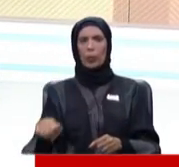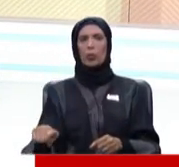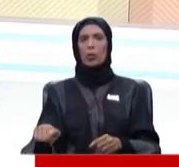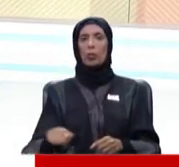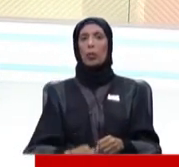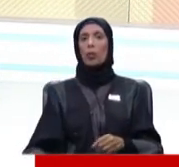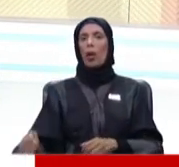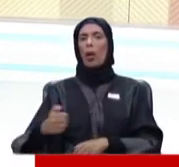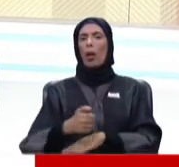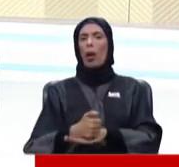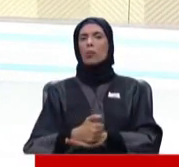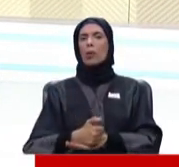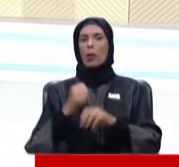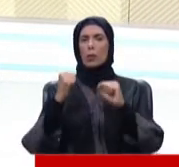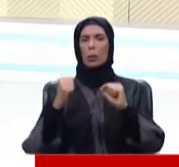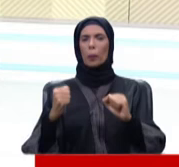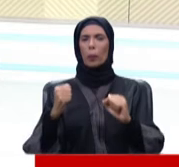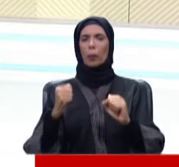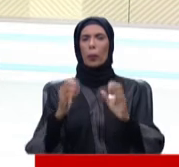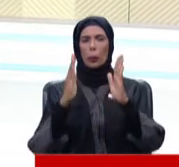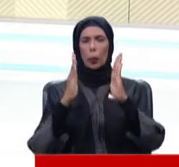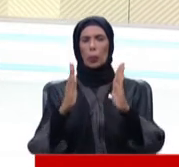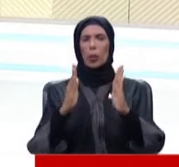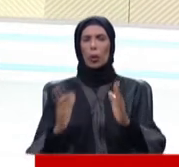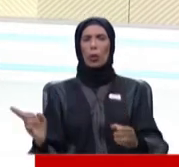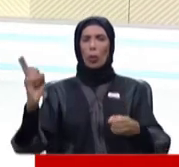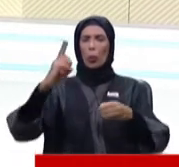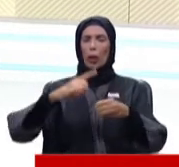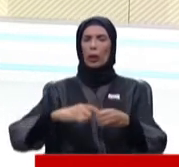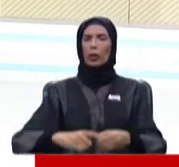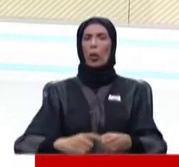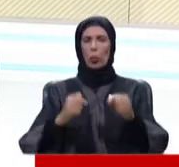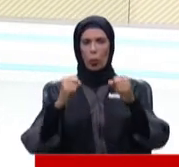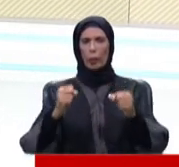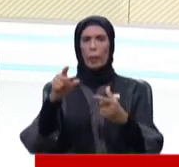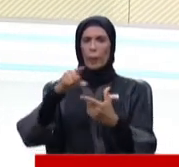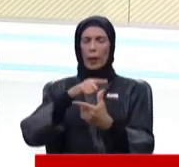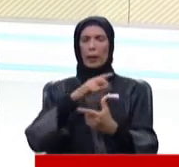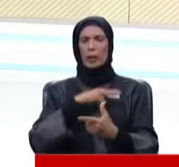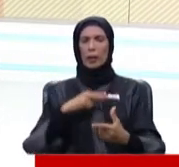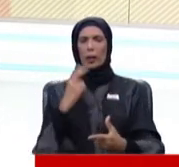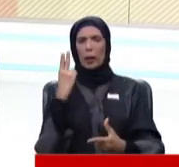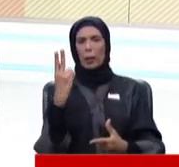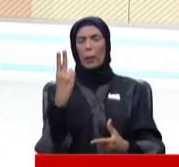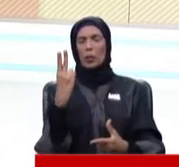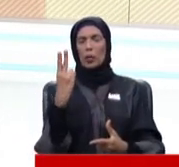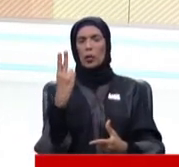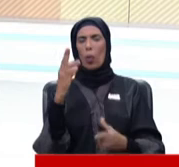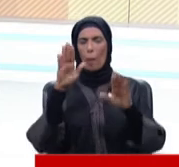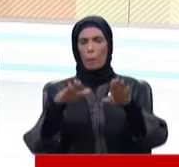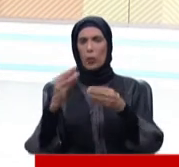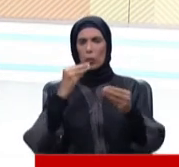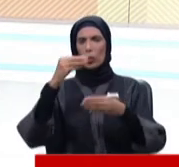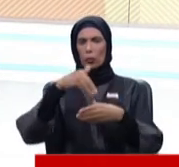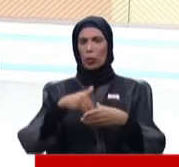لدن جلالة الملك المفدى تشكل القاعدة المتينة التي يرتكز عليها التعاون الوثيق بين السلطتين التشريعية